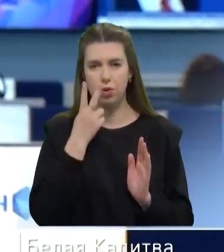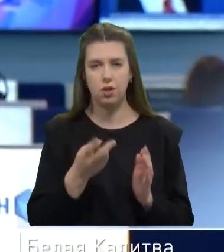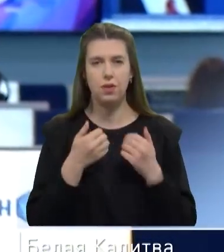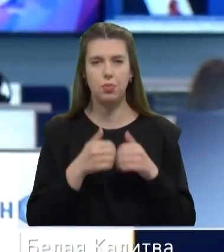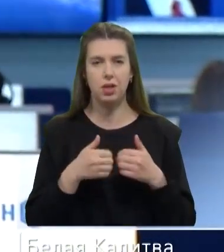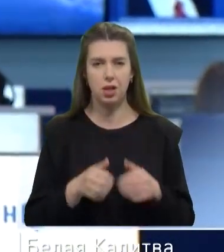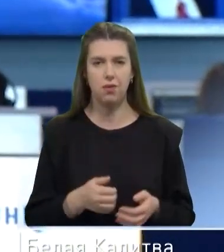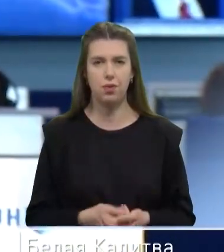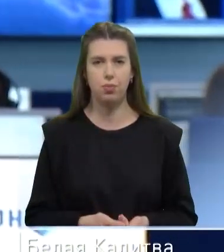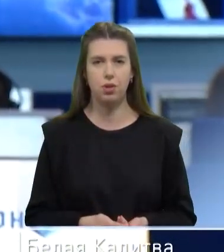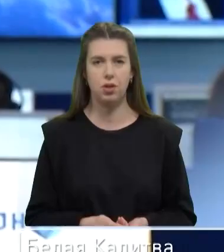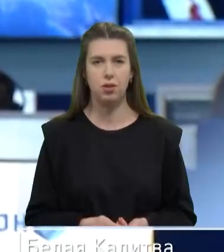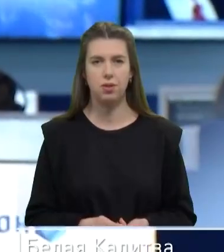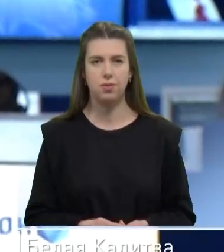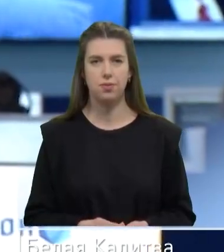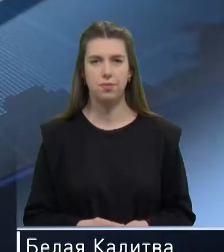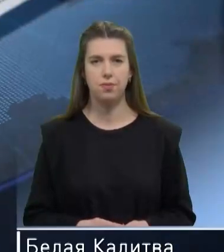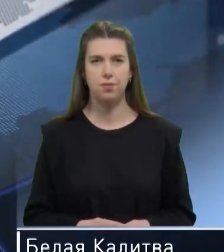Таисии Кошелевой. Смотрите в выпуске.